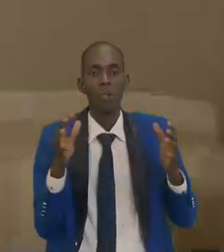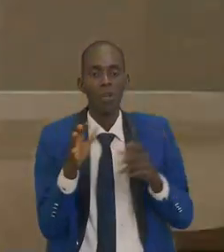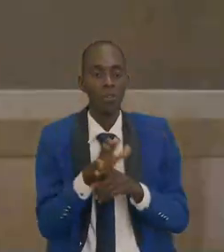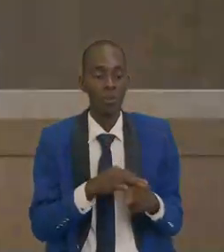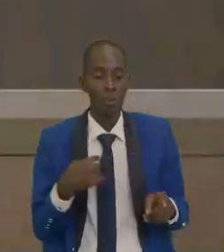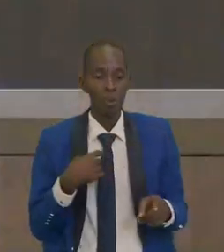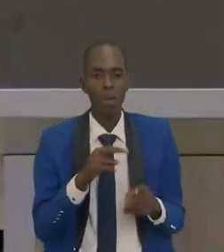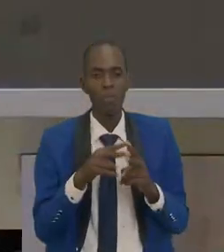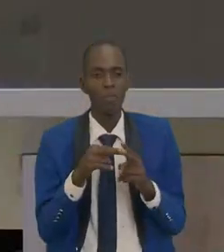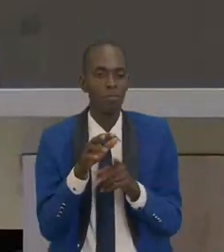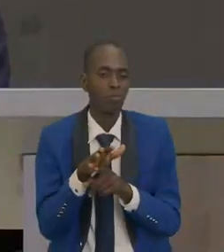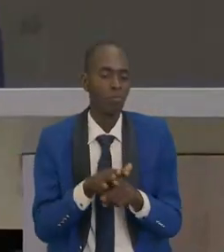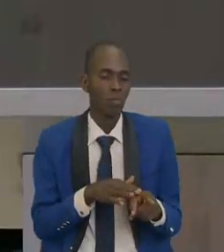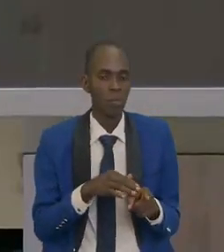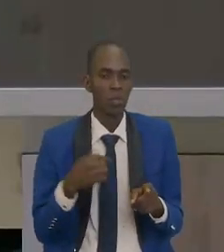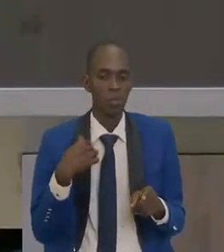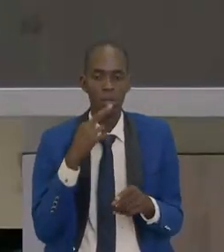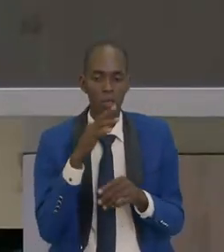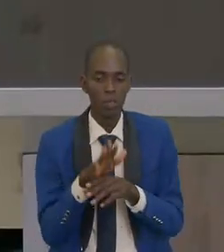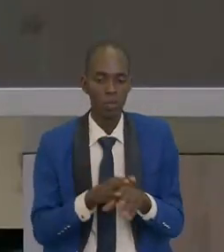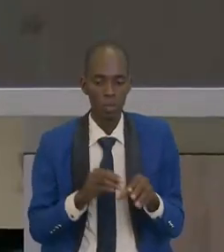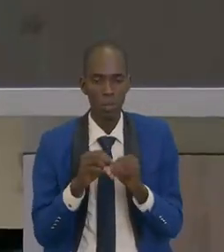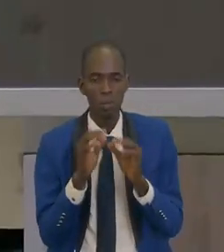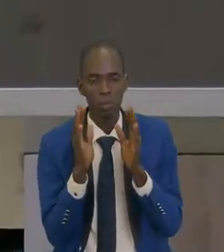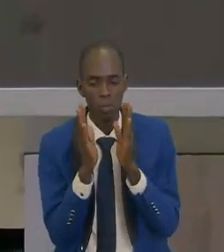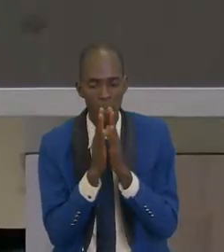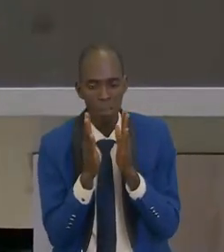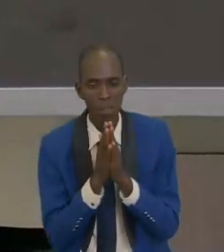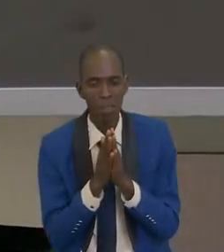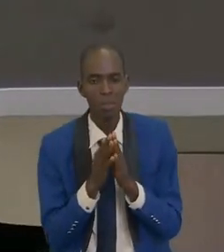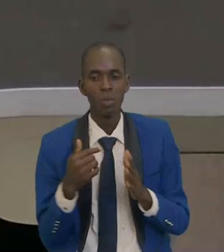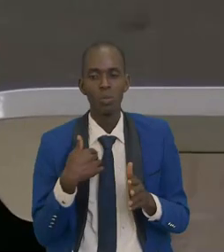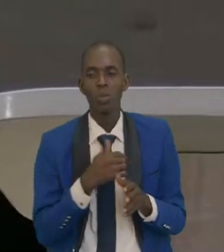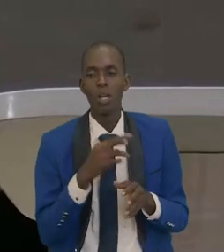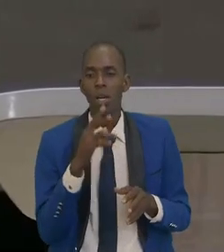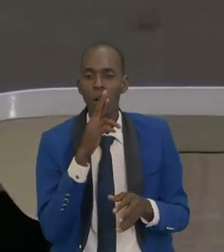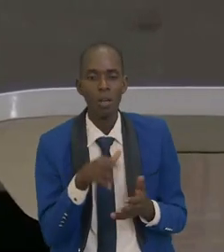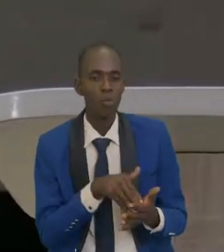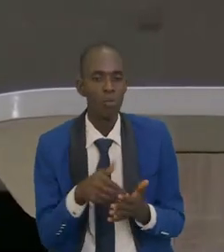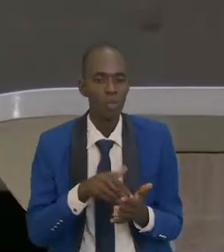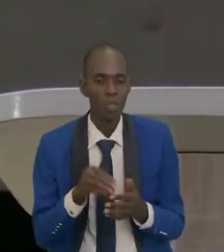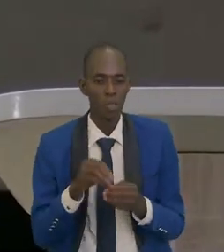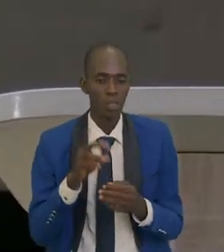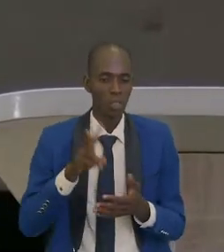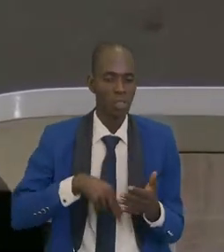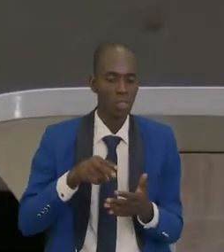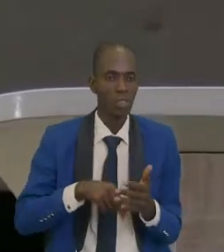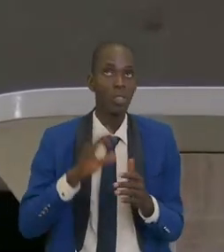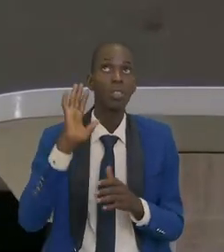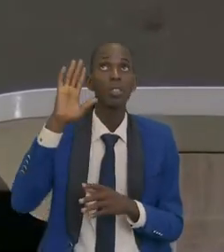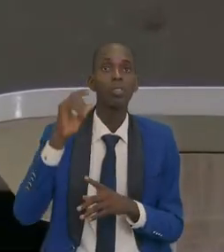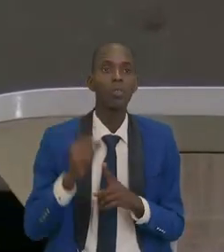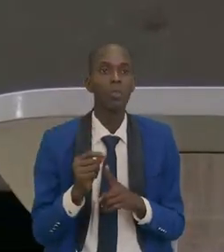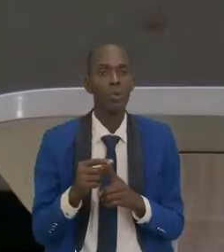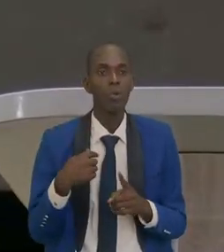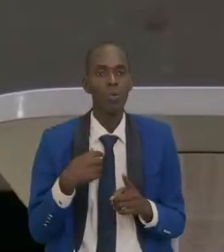Nous sommes lents dans la prière. Nous sommes lents à lire même la parole. Nous sommes